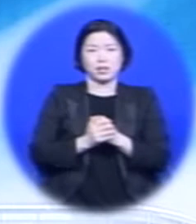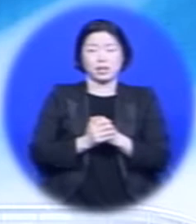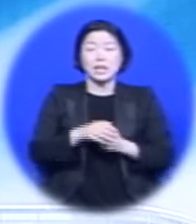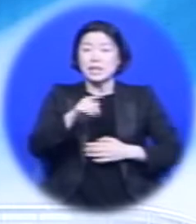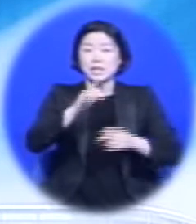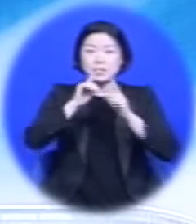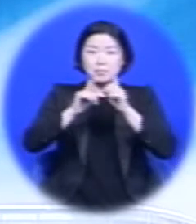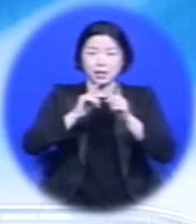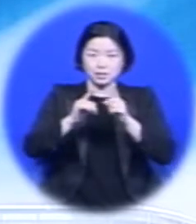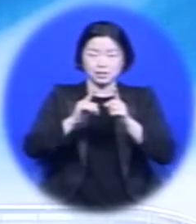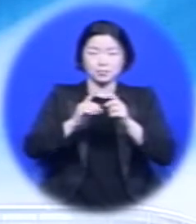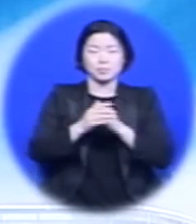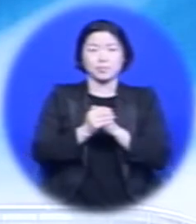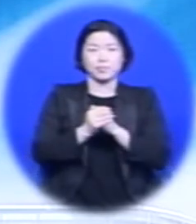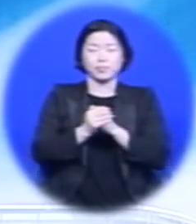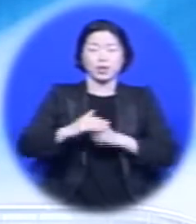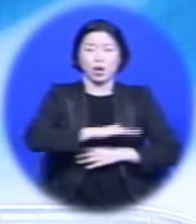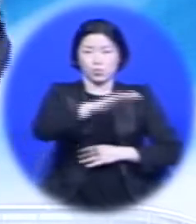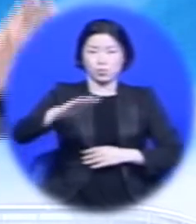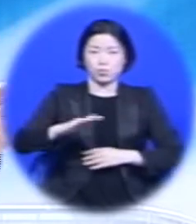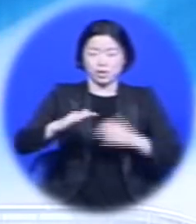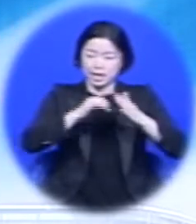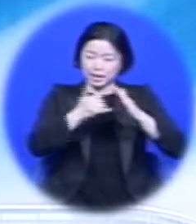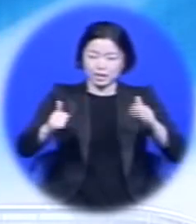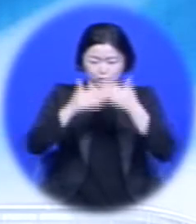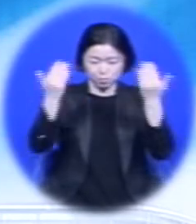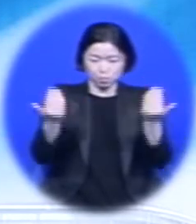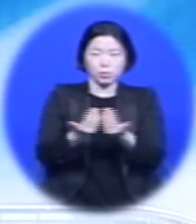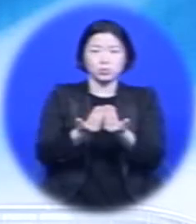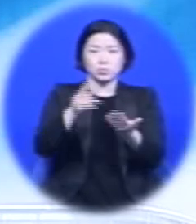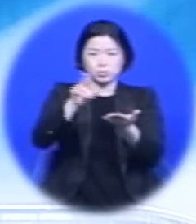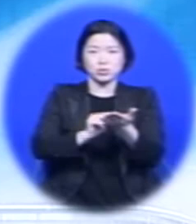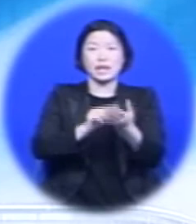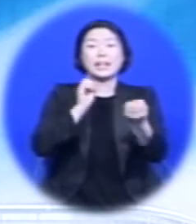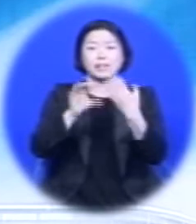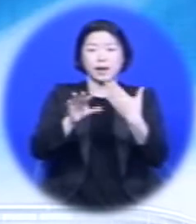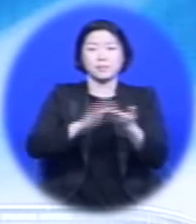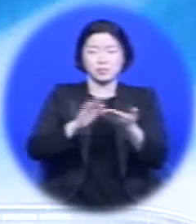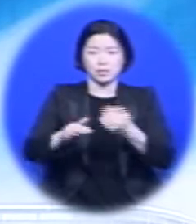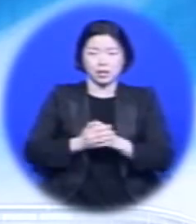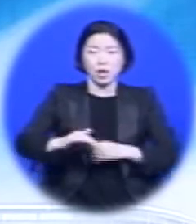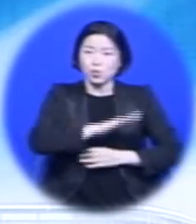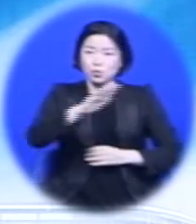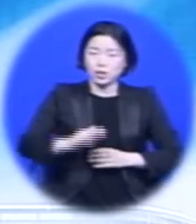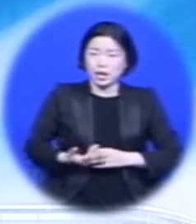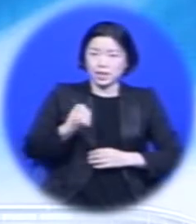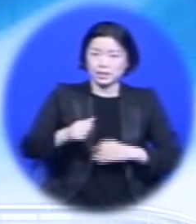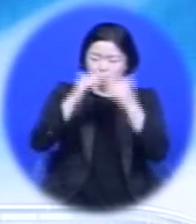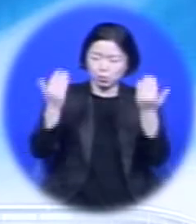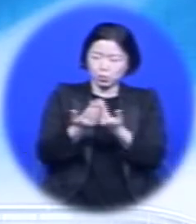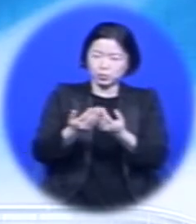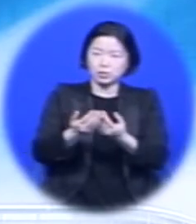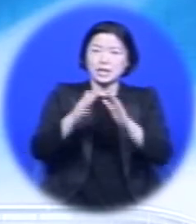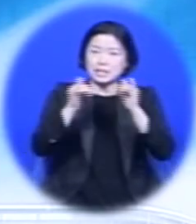이 말씀은 우리의 가정 모든 문제의 답입니다. 우리가 가지고 있는 모든